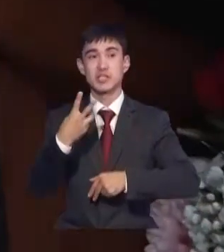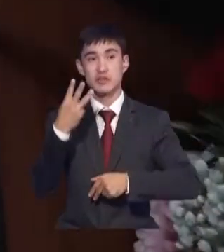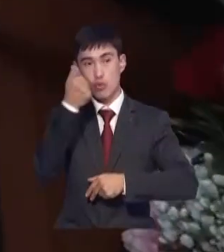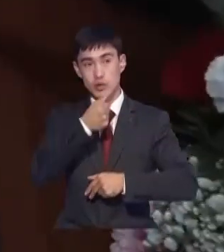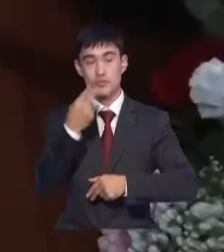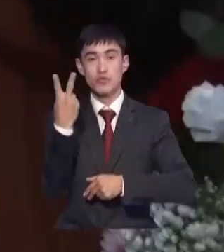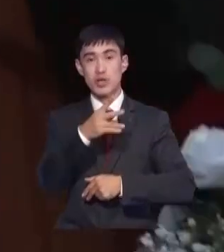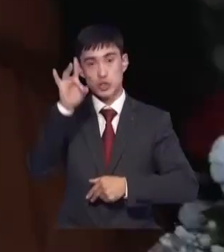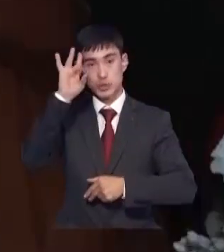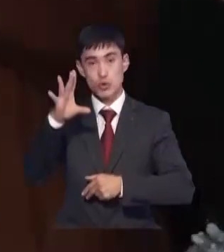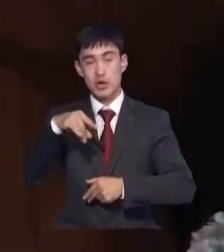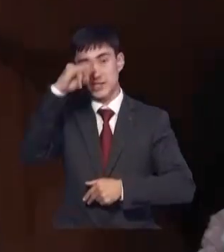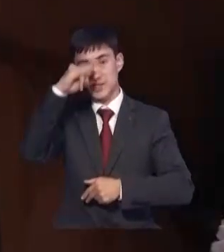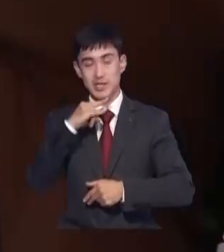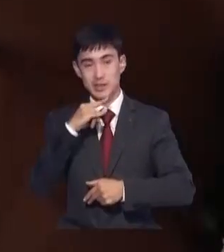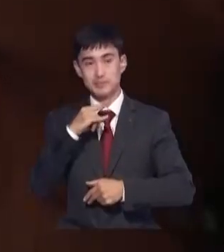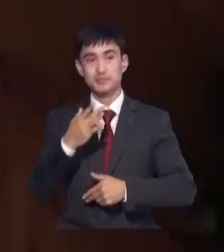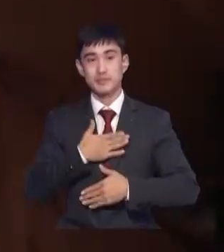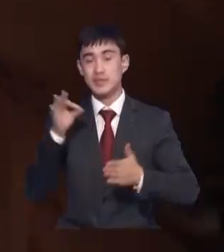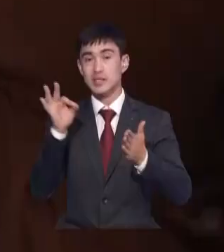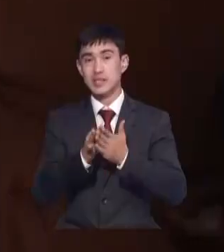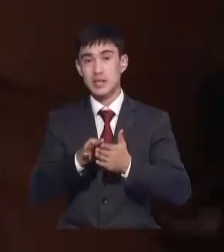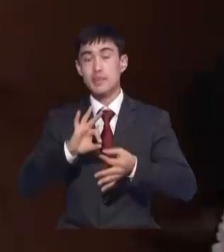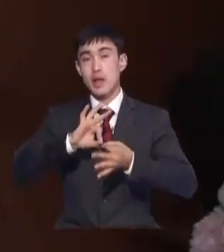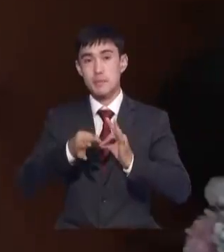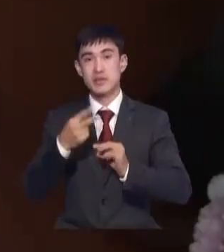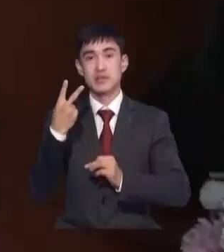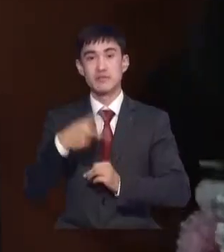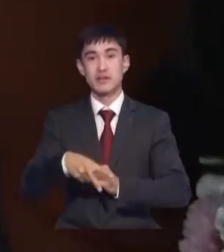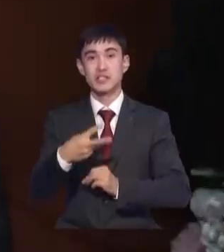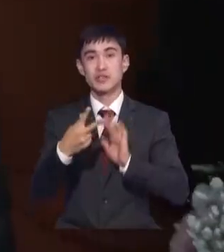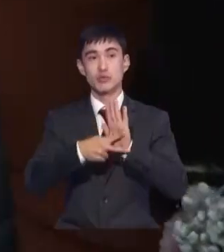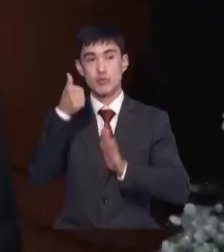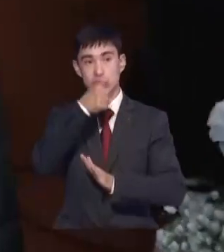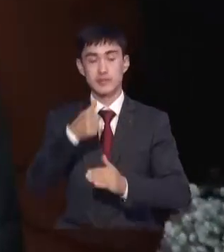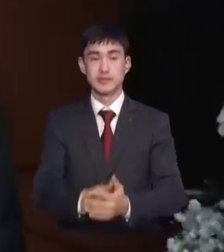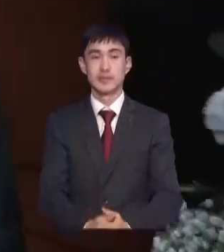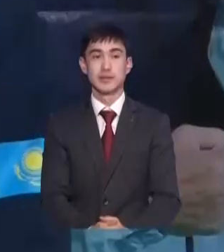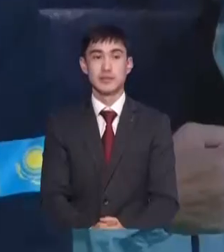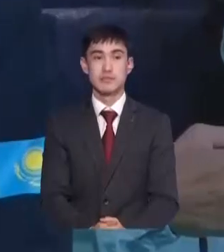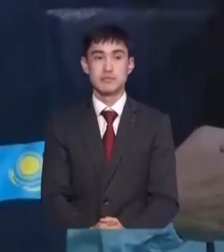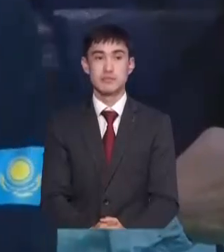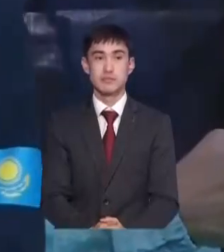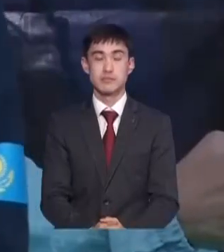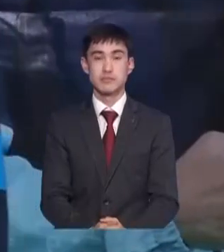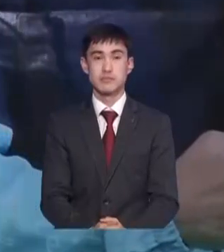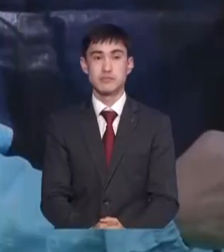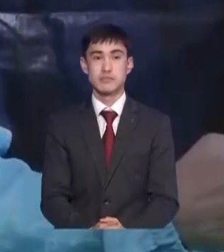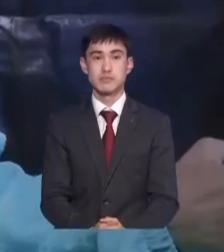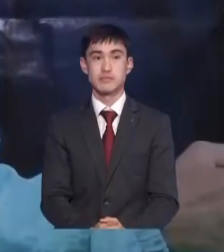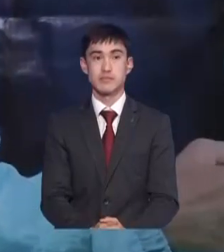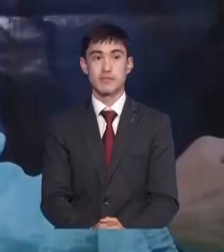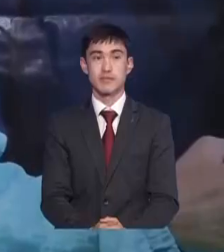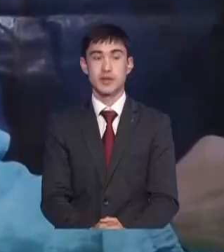и двукратная чемпионка Казахстана. Моя цель – Олимпиада 2028 года. Мен